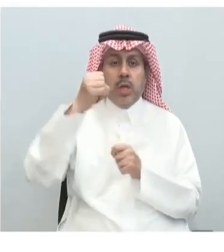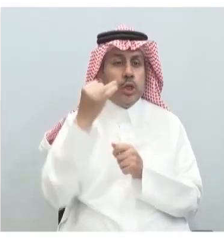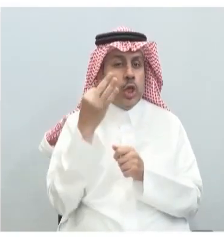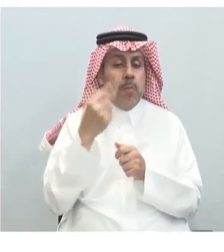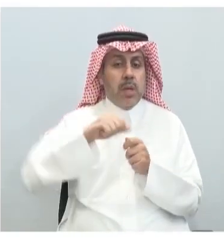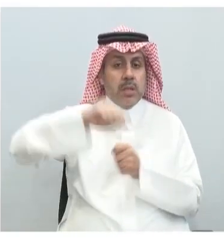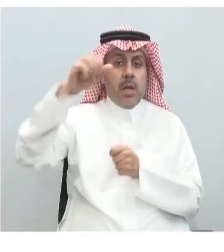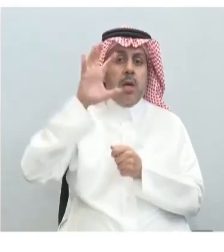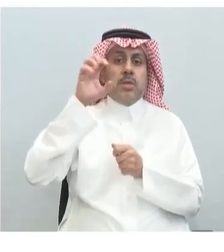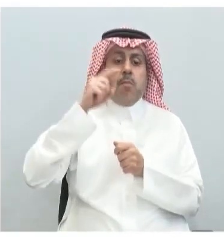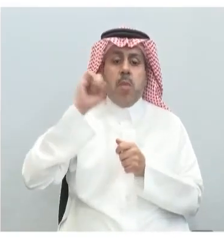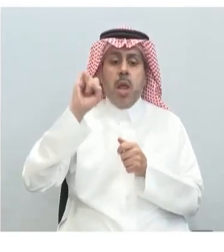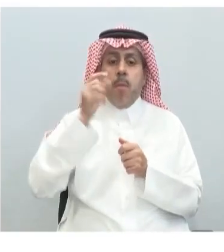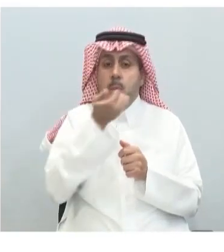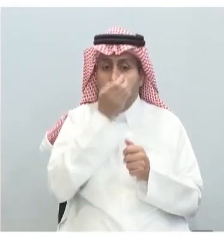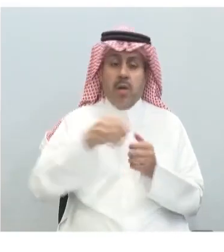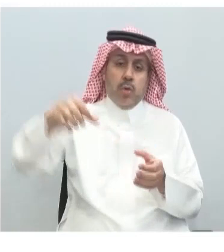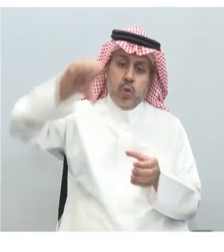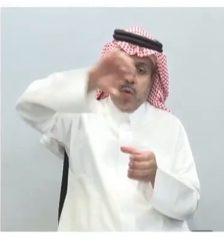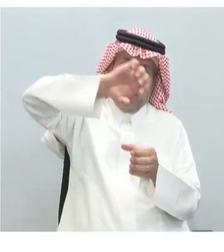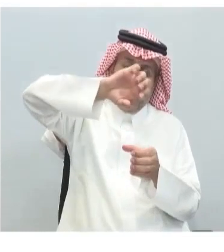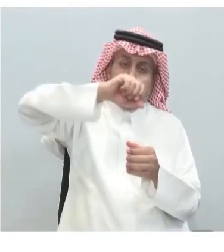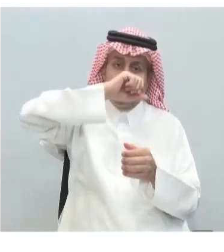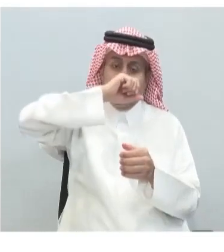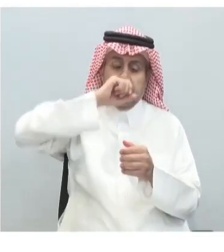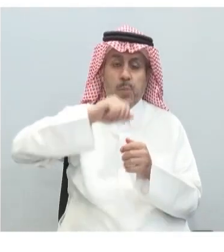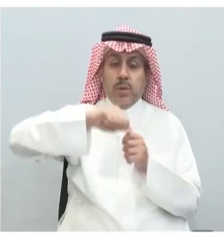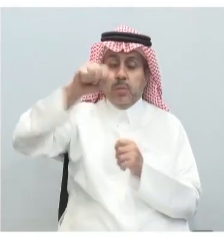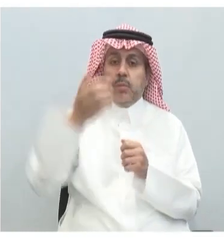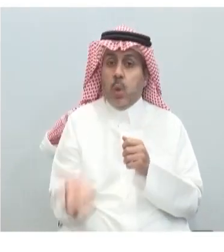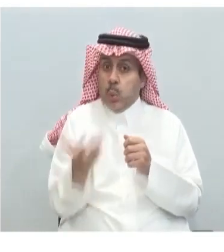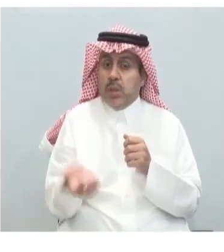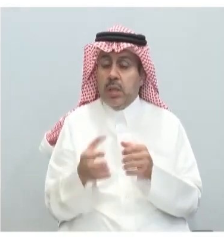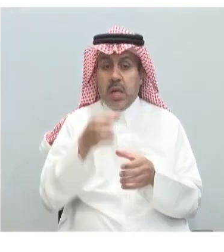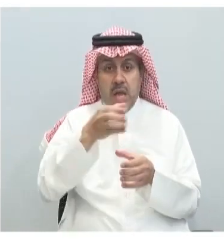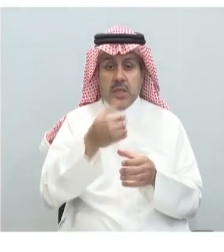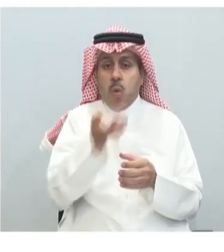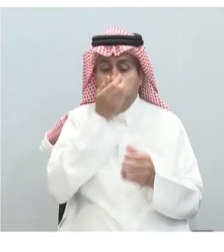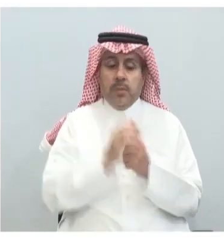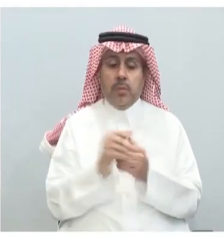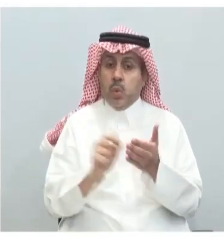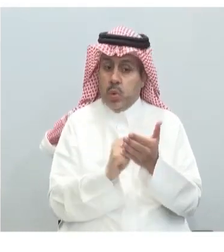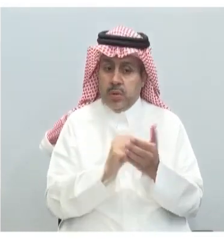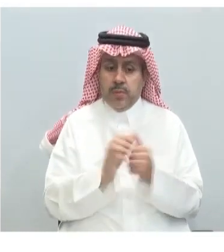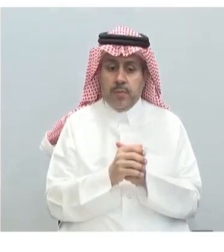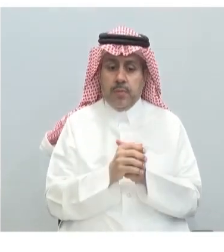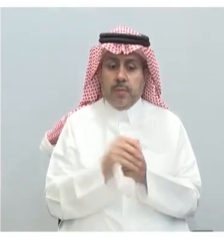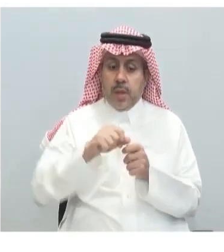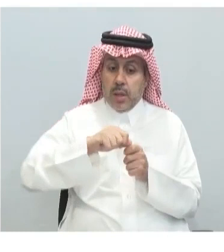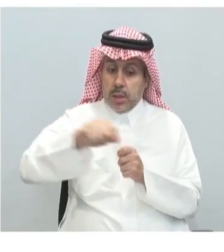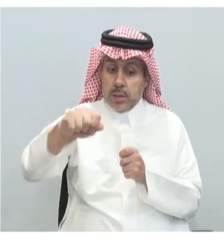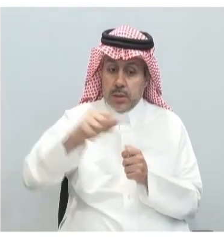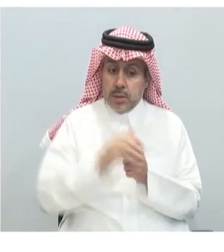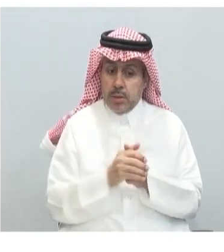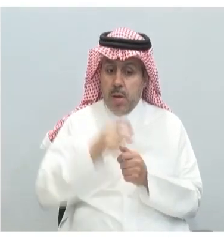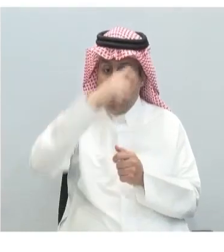50 ملي من الماء وصبه في الكاس نقيس بعد ذلك كتله الكاس والماء ونسجل ثم قس فقره سته